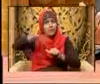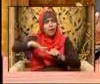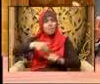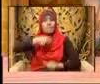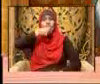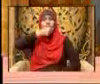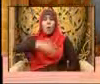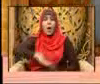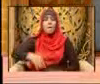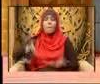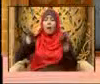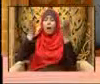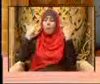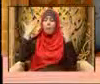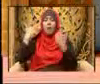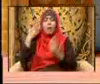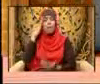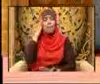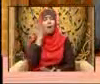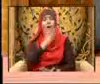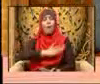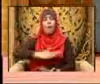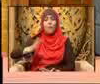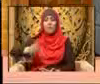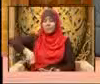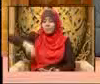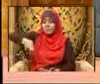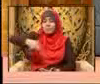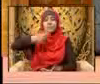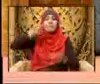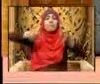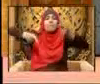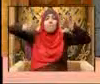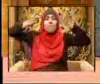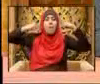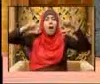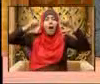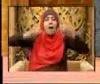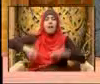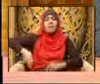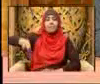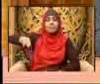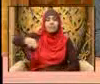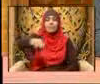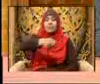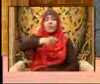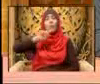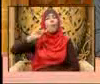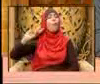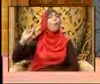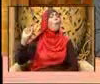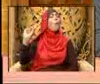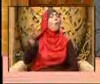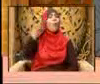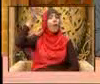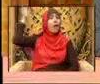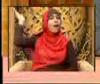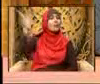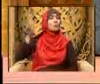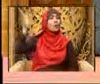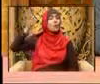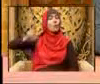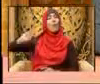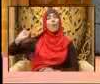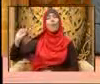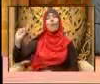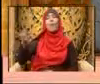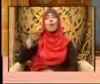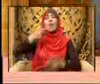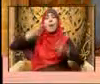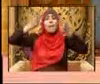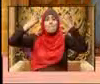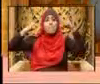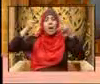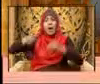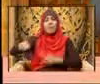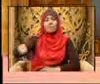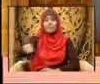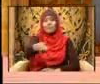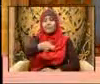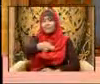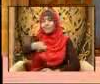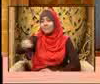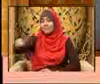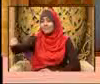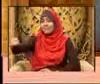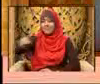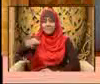قراريط لأهل مكة. حتى الرسول؟ نعم، كل الأنبياء هكا يقول إن الرسول صلى الله عليه وسلم إلا ورعوا الغنم.